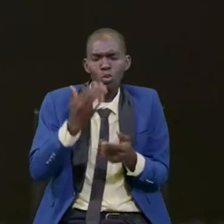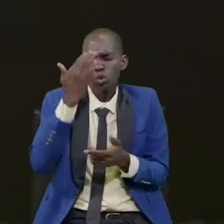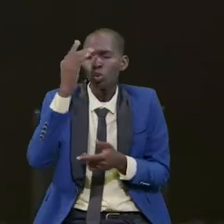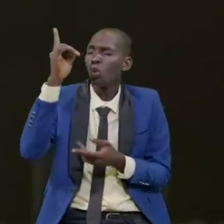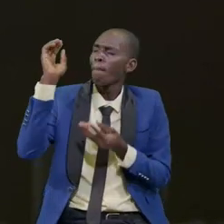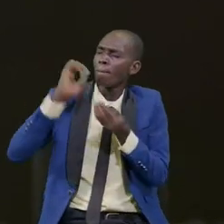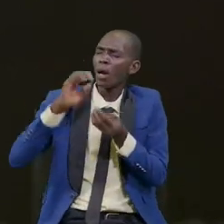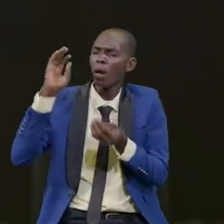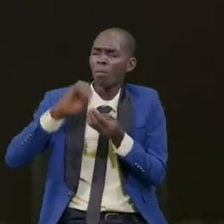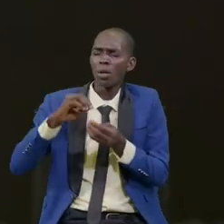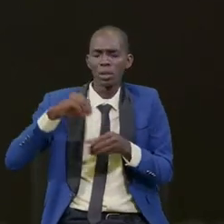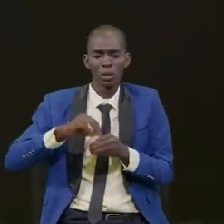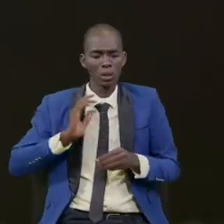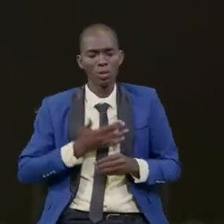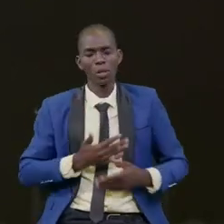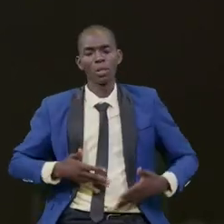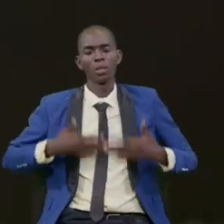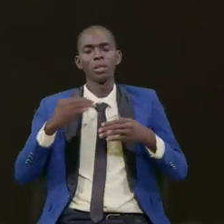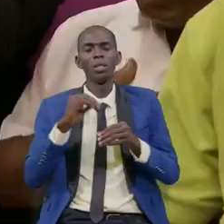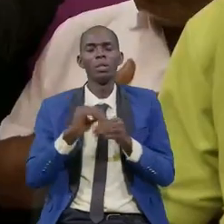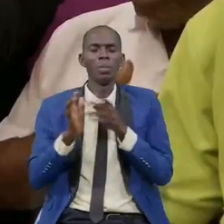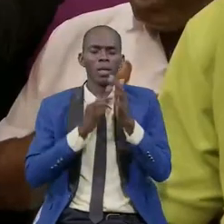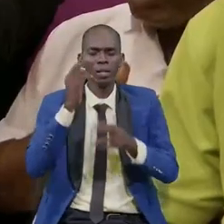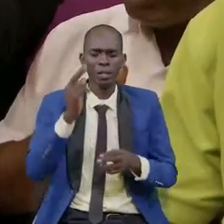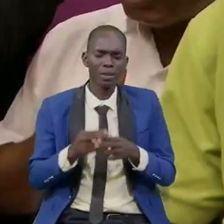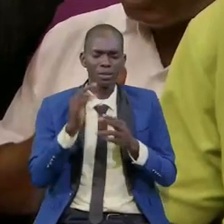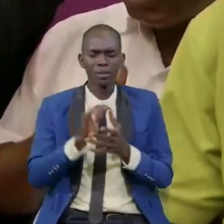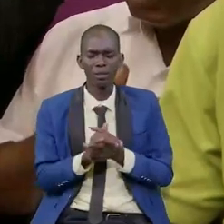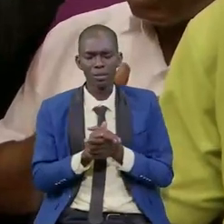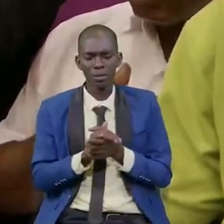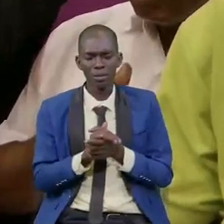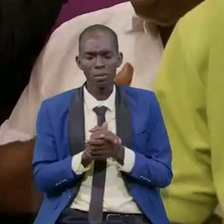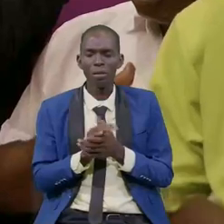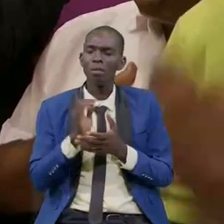plus dans leur vie, dans notre vie, dans notre ministère, au nom de Jésus.